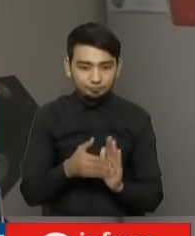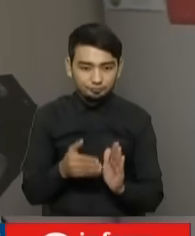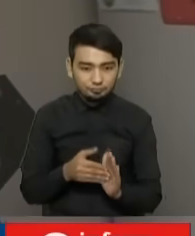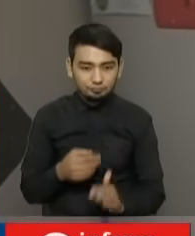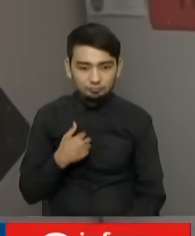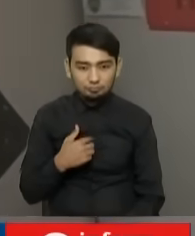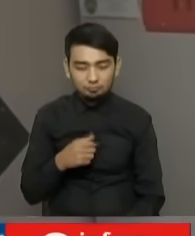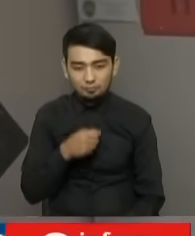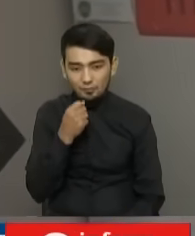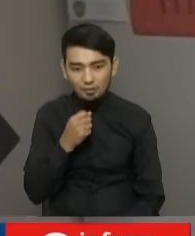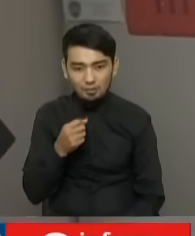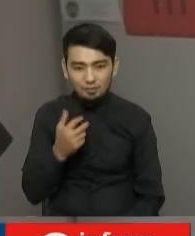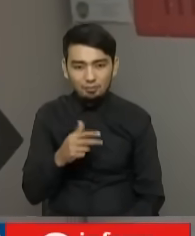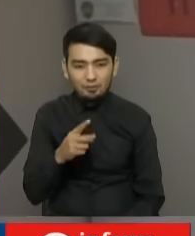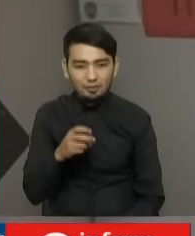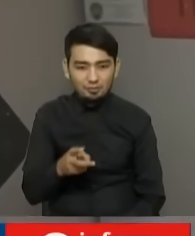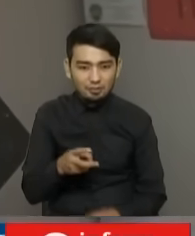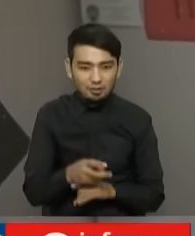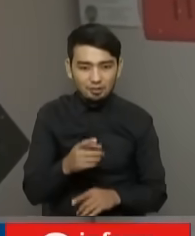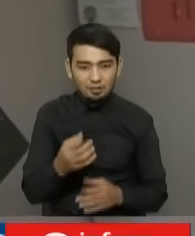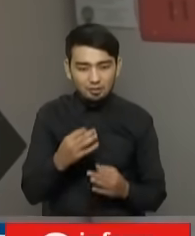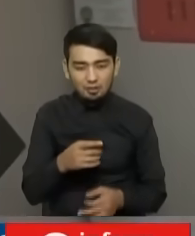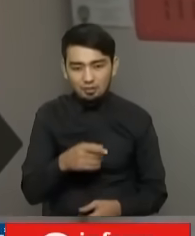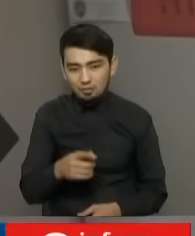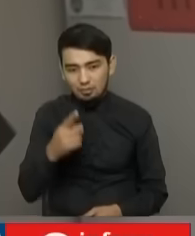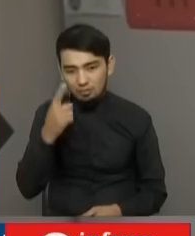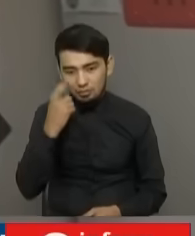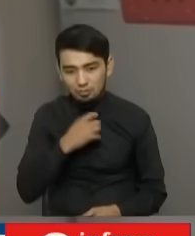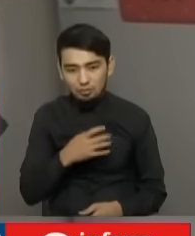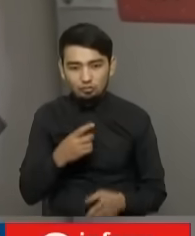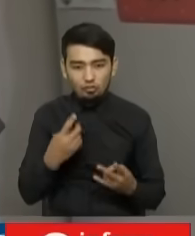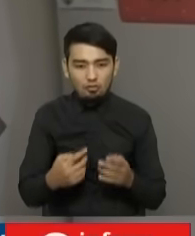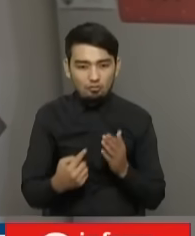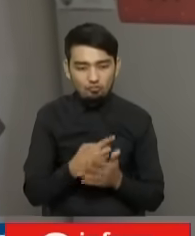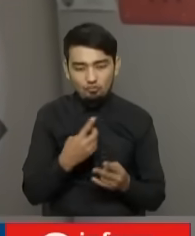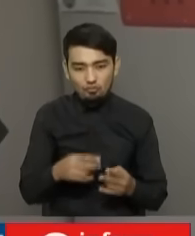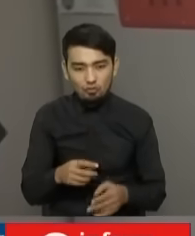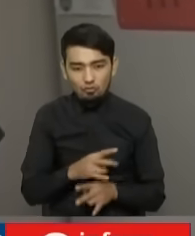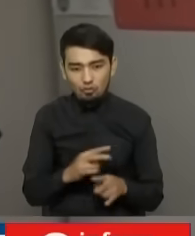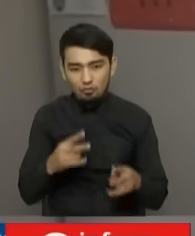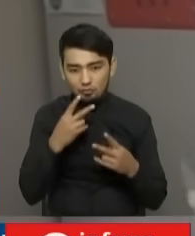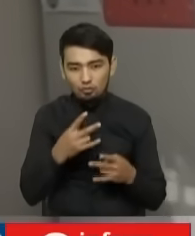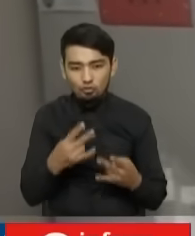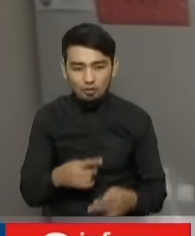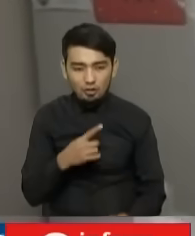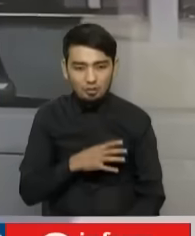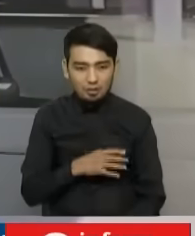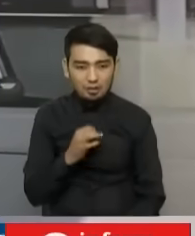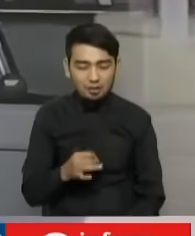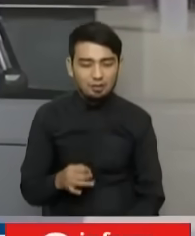келді ме? Телеарнадан қызбен келді. Бізге айтып қойды. Кім айтты? Телеарнадан келді. Осы ешкім көрмейсіз. Ал бұған байланысты